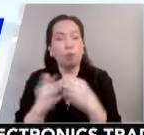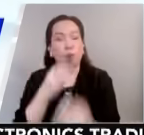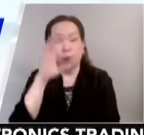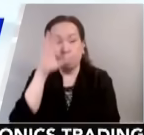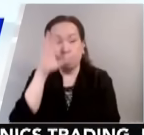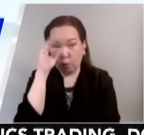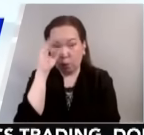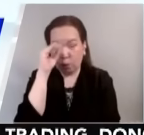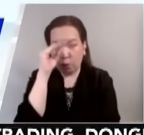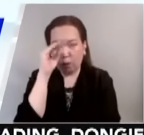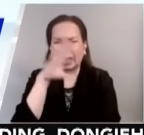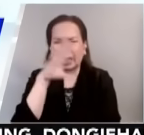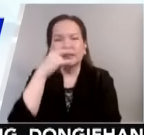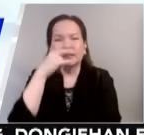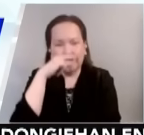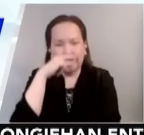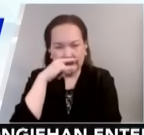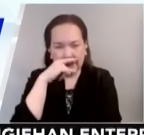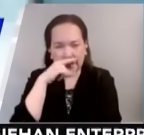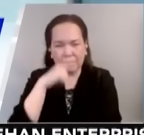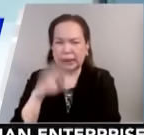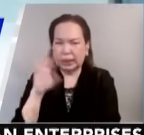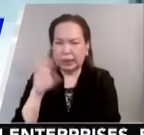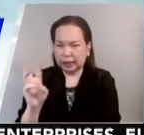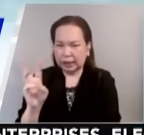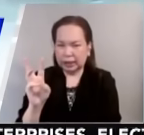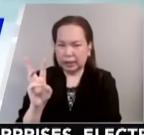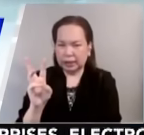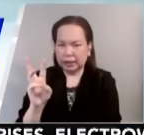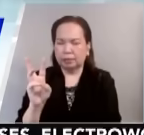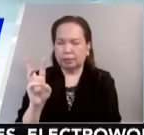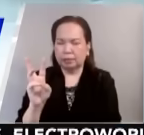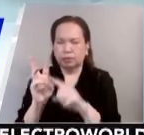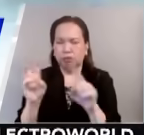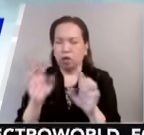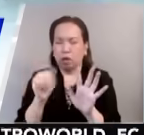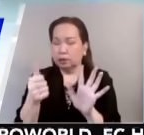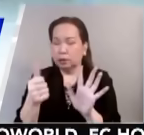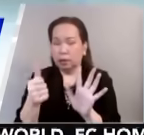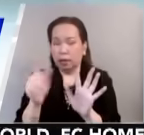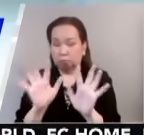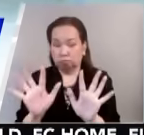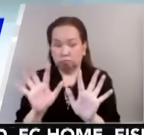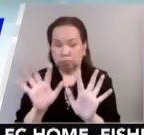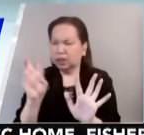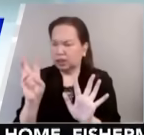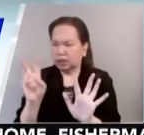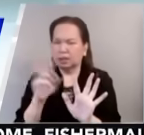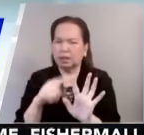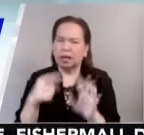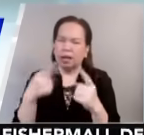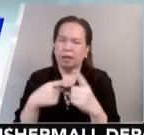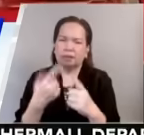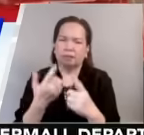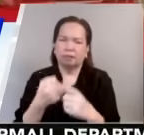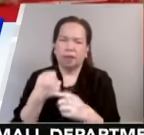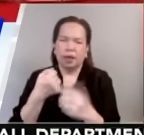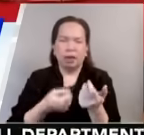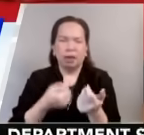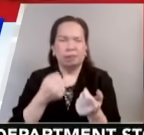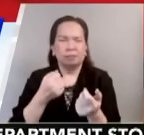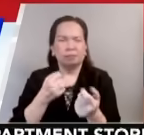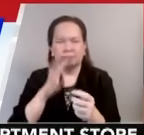bata anim sa bawat s kaso ng mga biktima ay dahil sa Mga iligal na paputok na boga five star